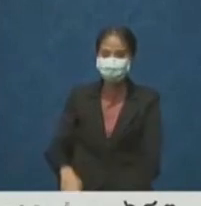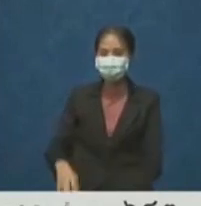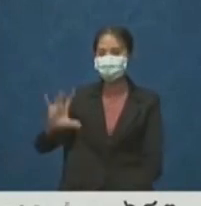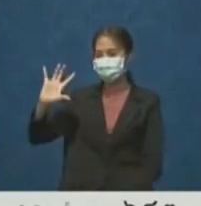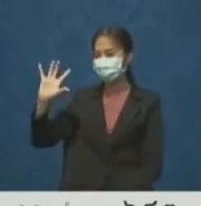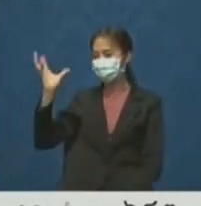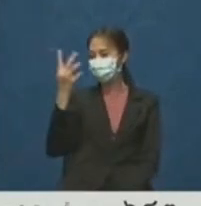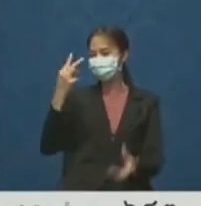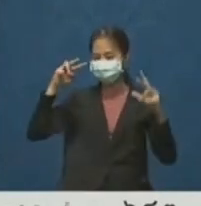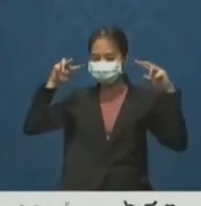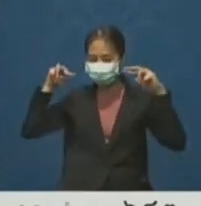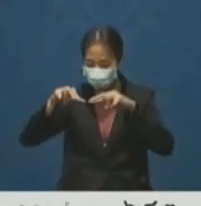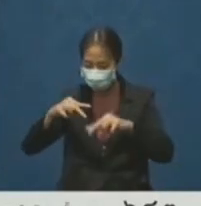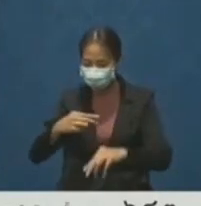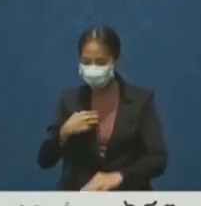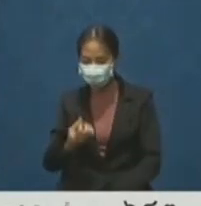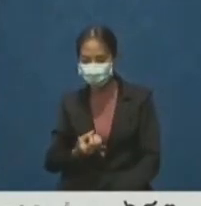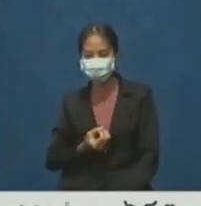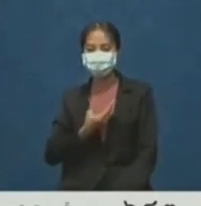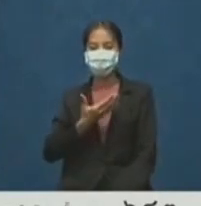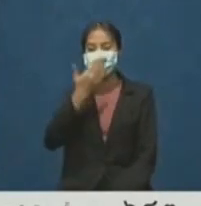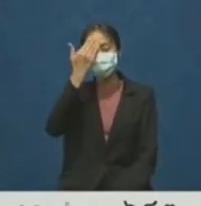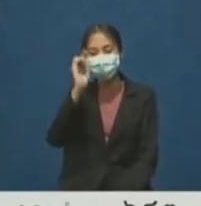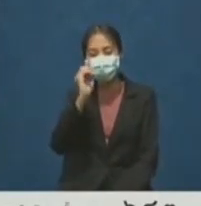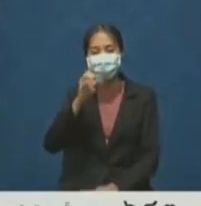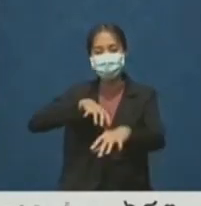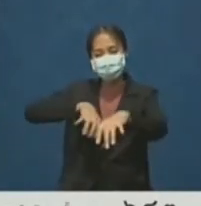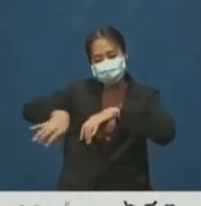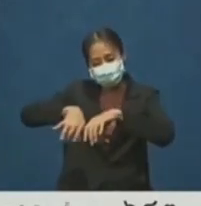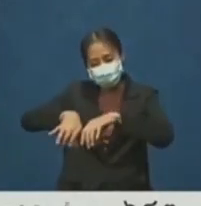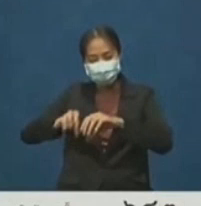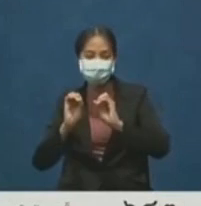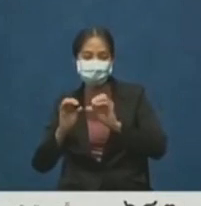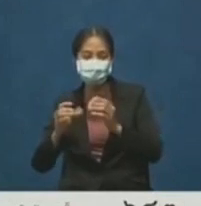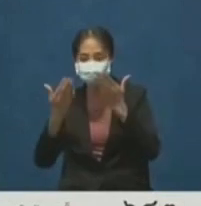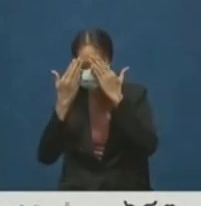กเนี่ยตกตะลึงเพราะว่าหลักการจัดการศึกษาของเข